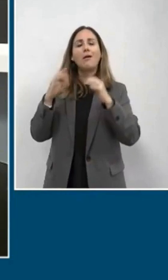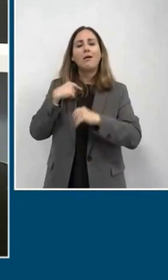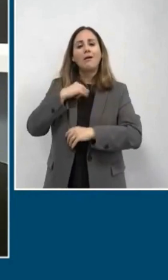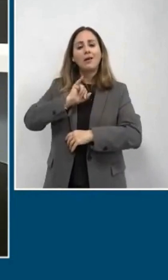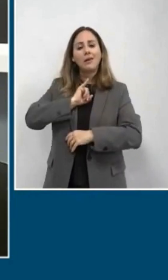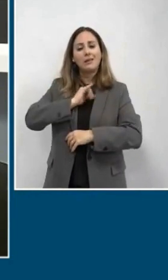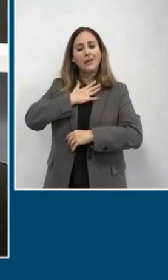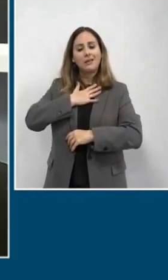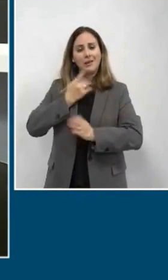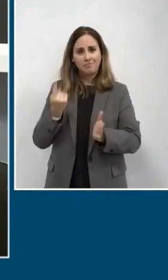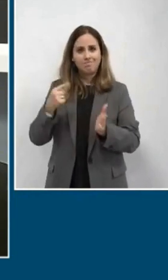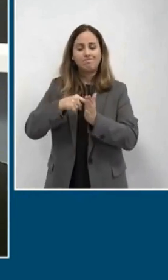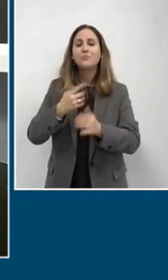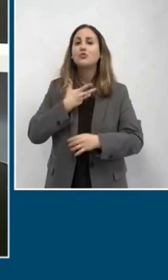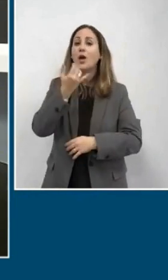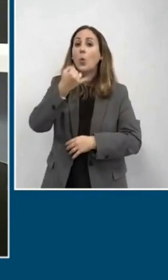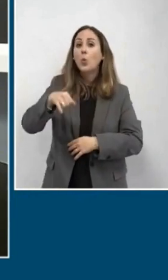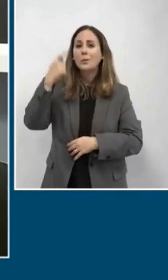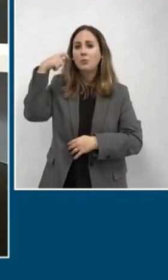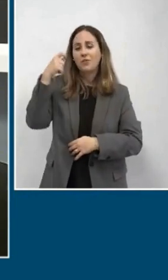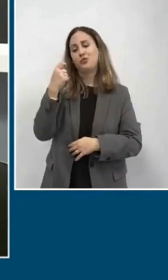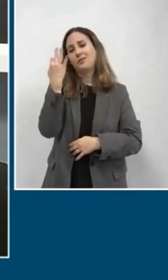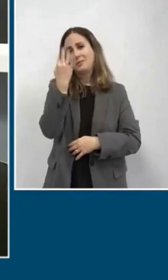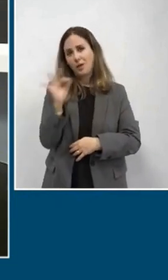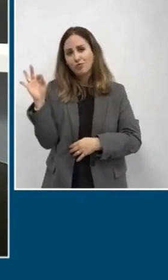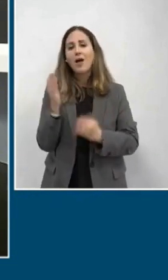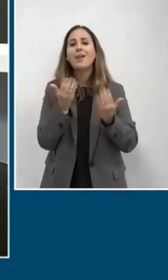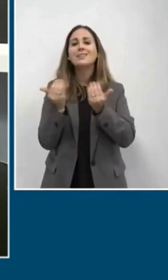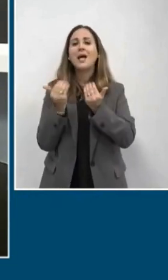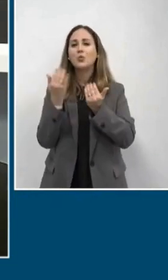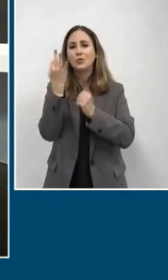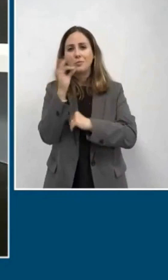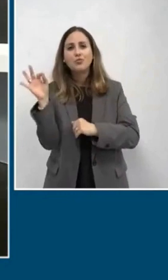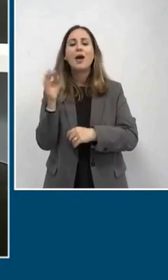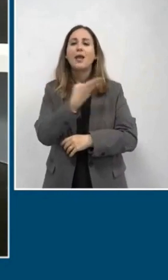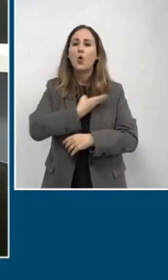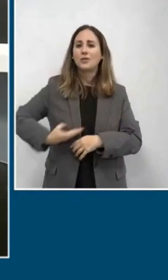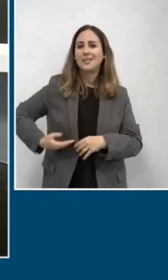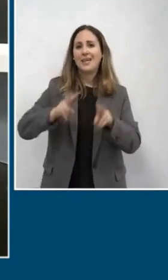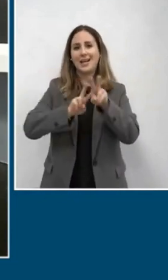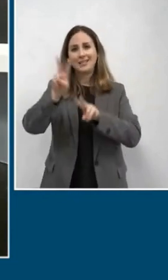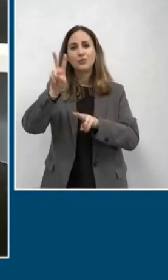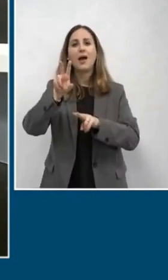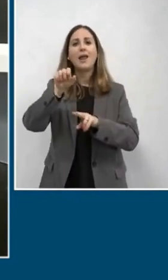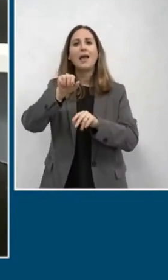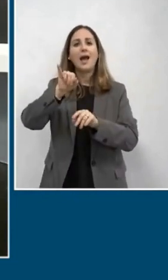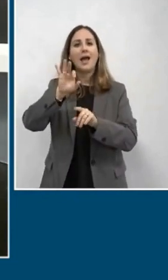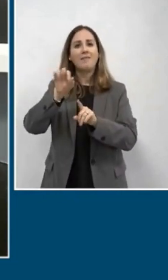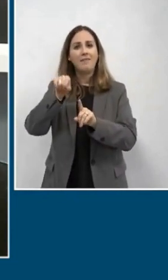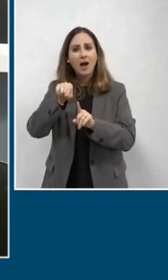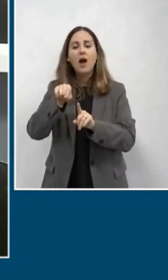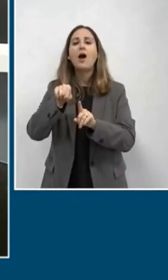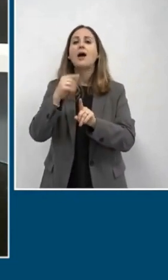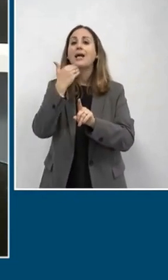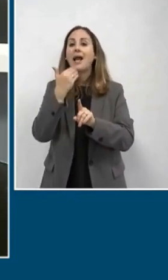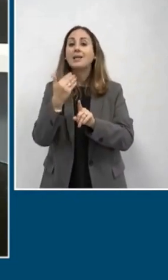c'è un ultimo video che è speciale con un saluto speciale di appunto il consigliere Nazionale Islam attraverso il comunicatore